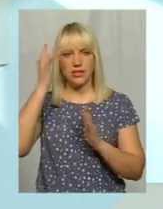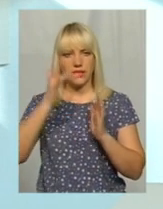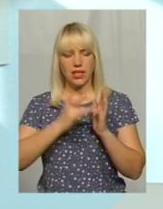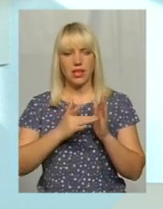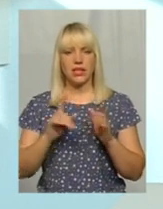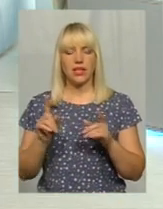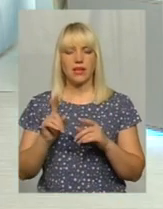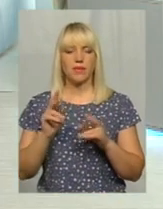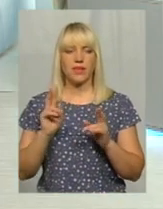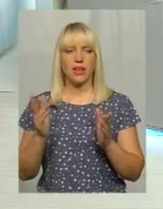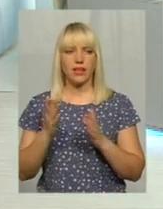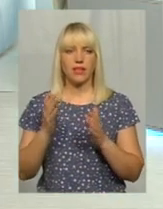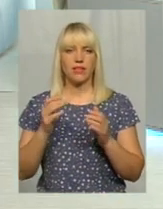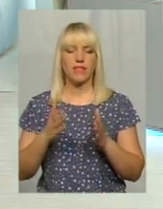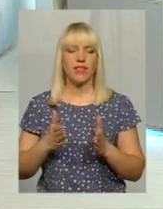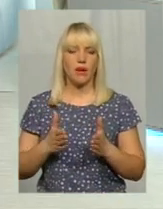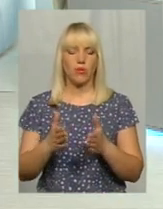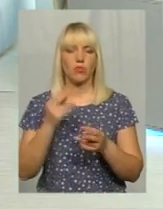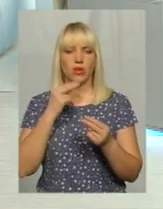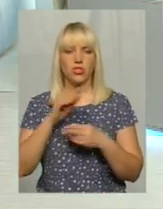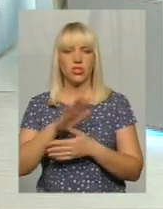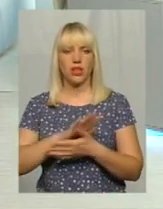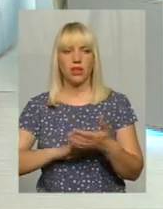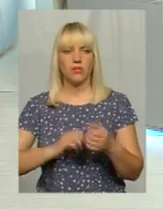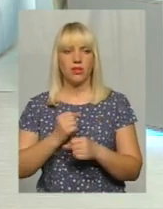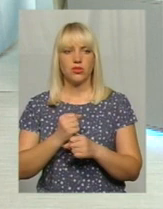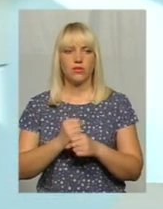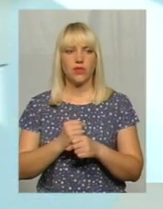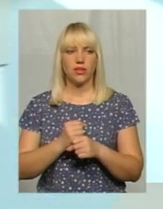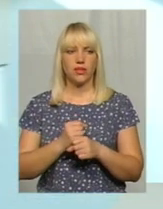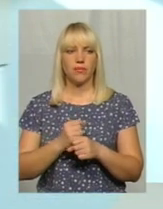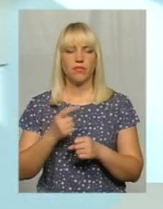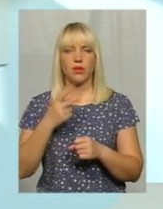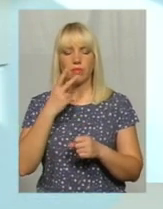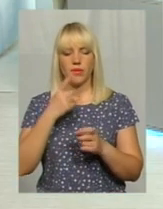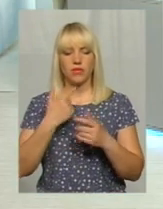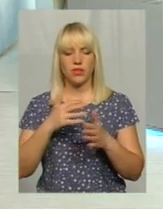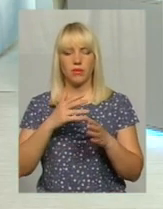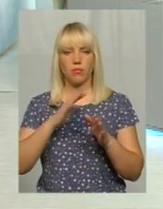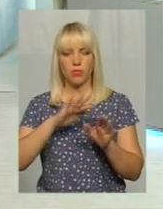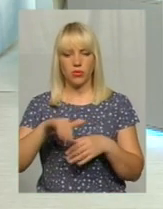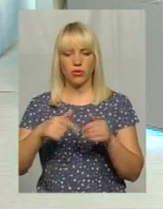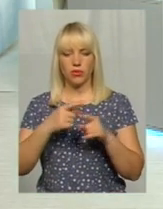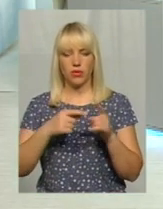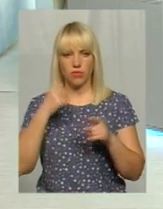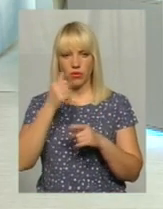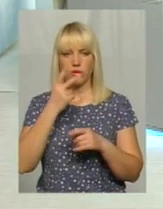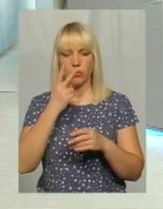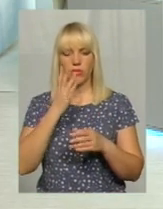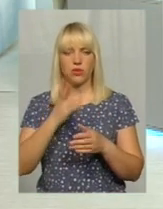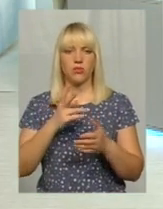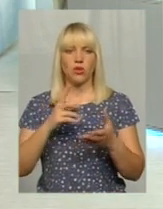напрямку краще далі працювати. Тому що півроку ми будемо бачити вже якісь конкретні